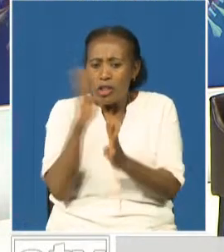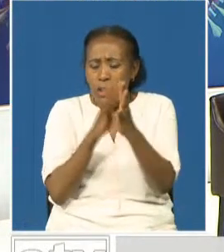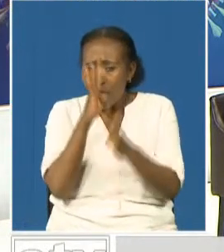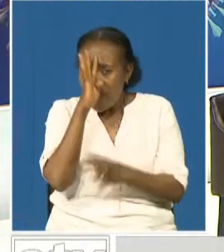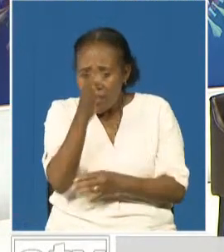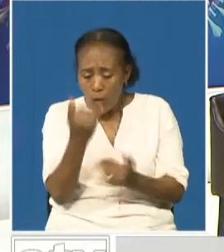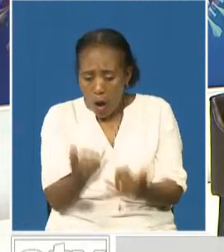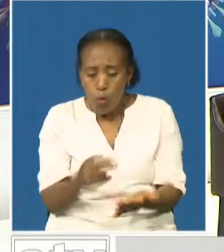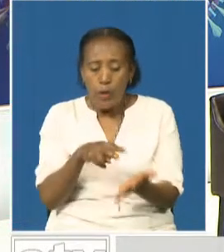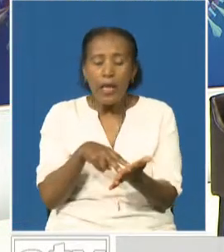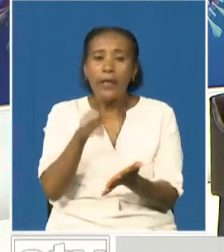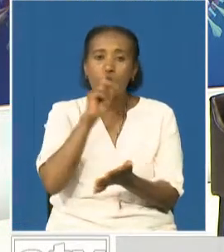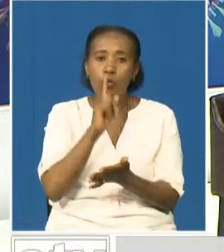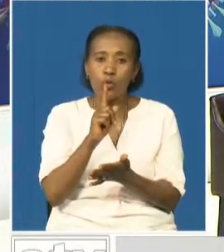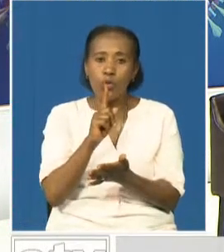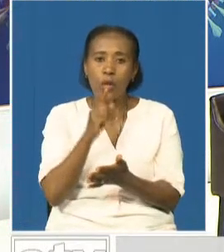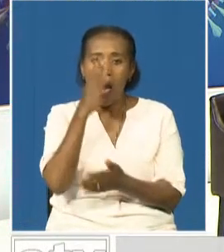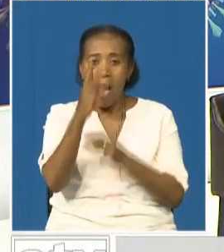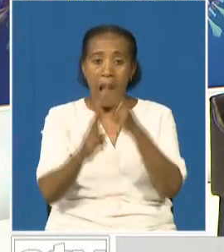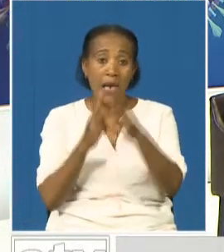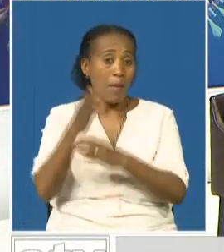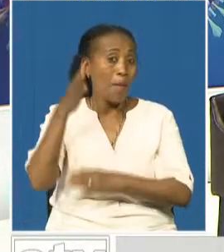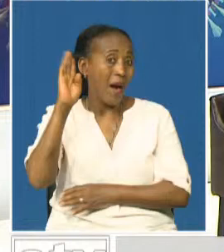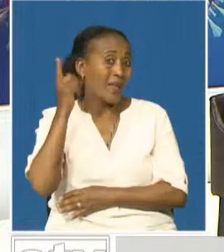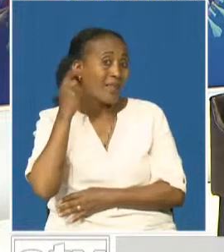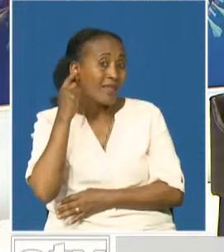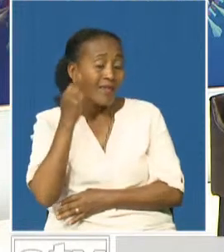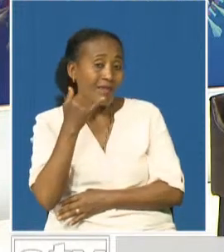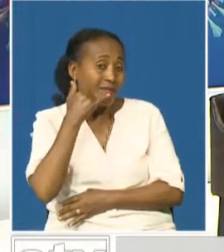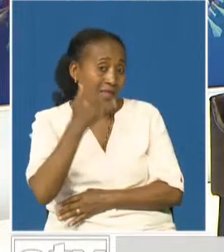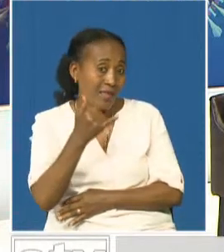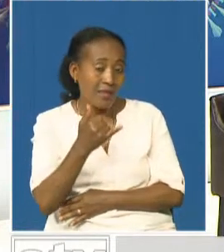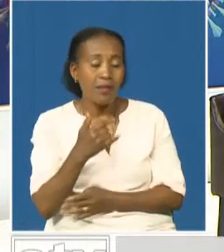ሊፈጠር የሚችለው አሁን ያነሱት ከዓለም ባንክ አድማጫችን ያነሱት